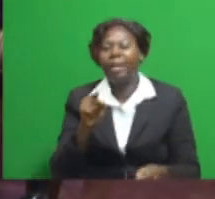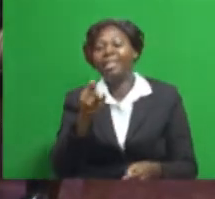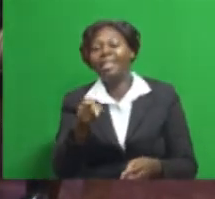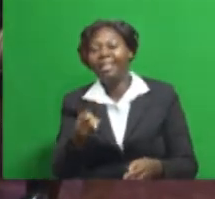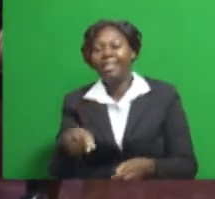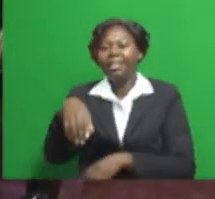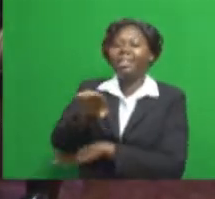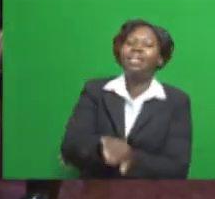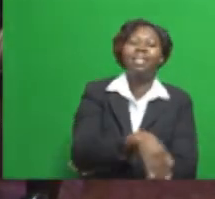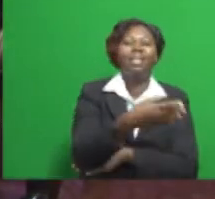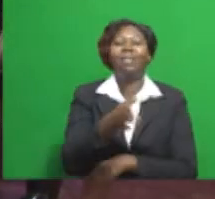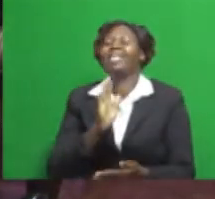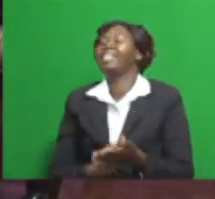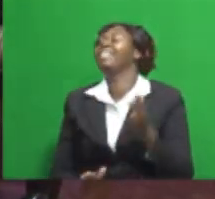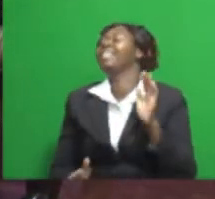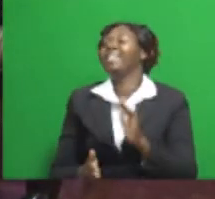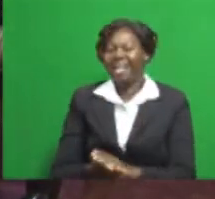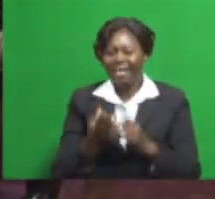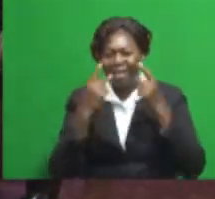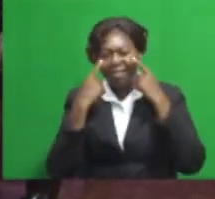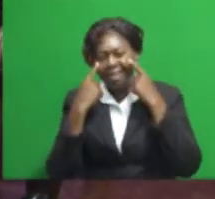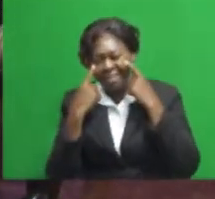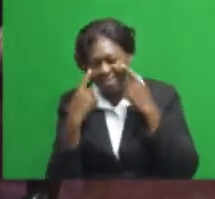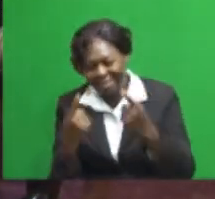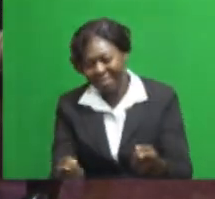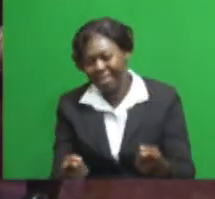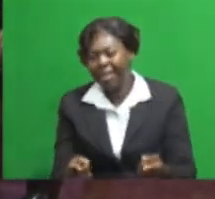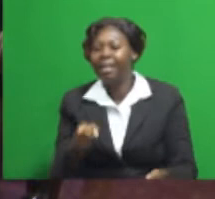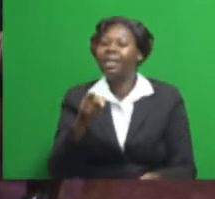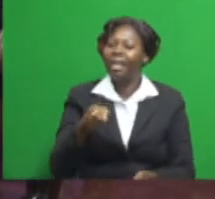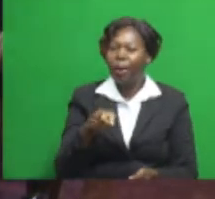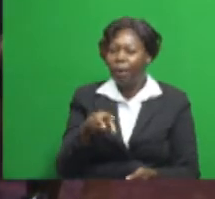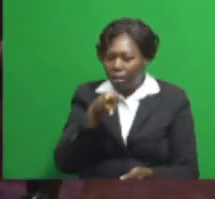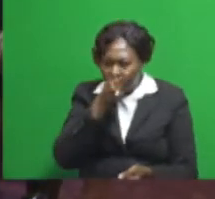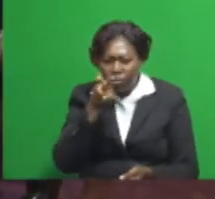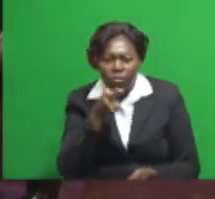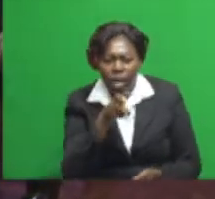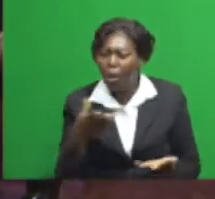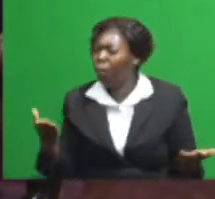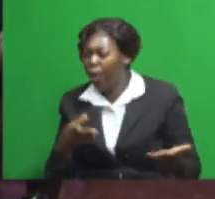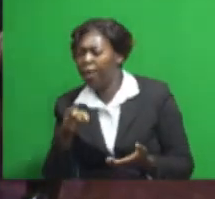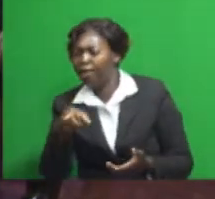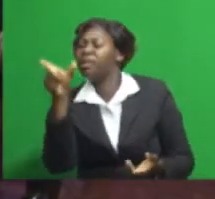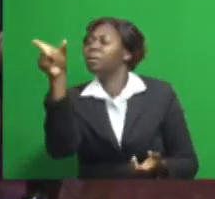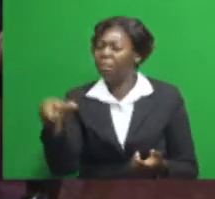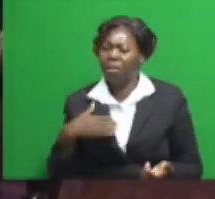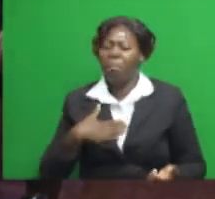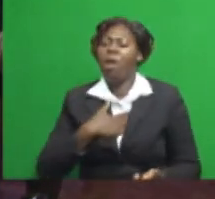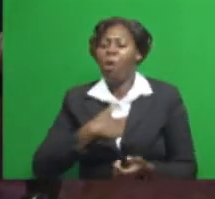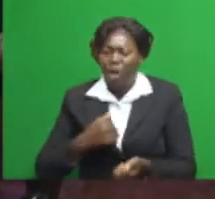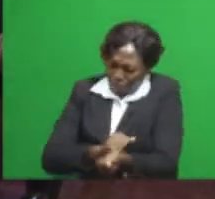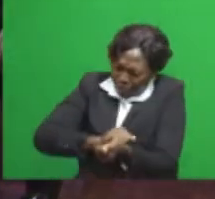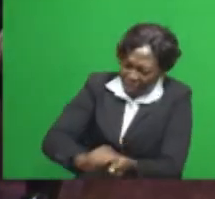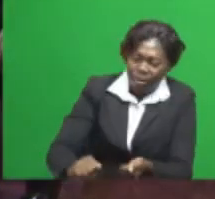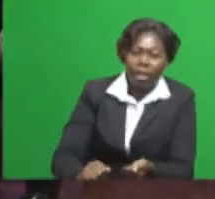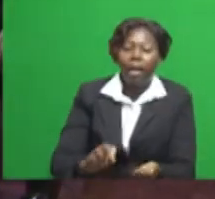kai ngatsvageka nzo inongo dealer neleka. Ine singaoneka saka inenge ichitendere ichida kuona kuti munhu ari papi ndimubati ndimubwai. Saka